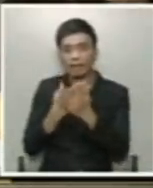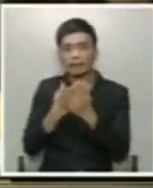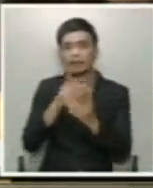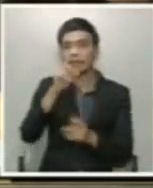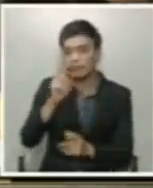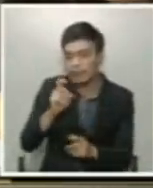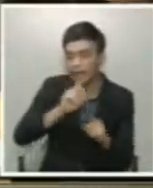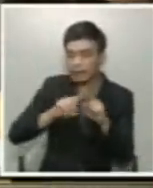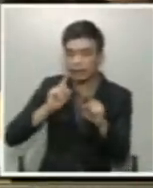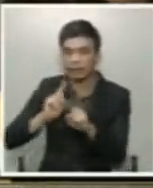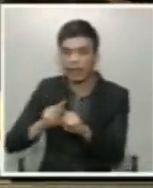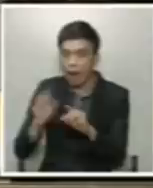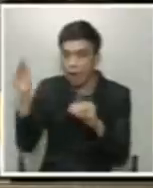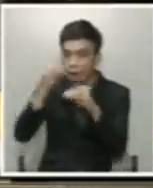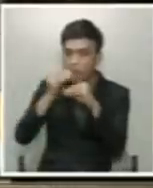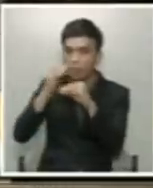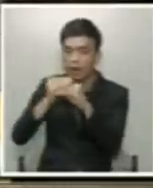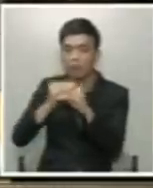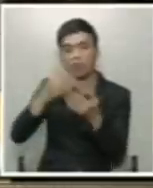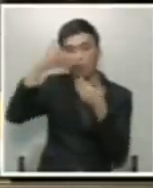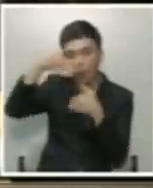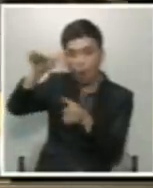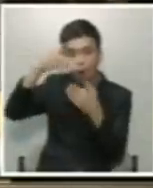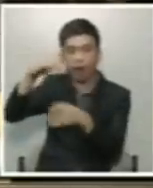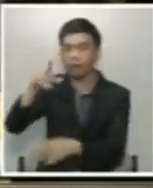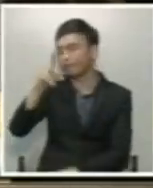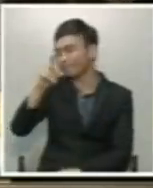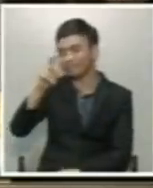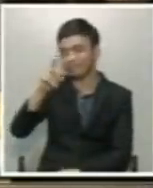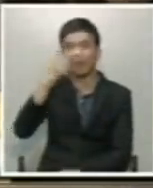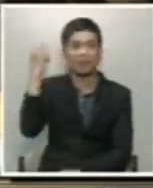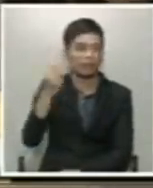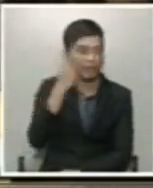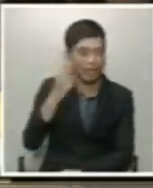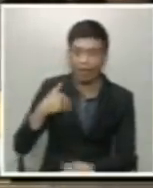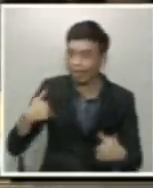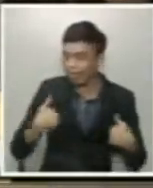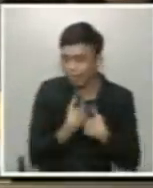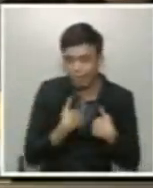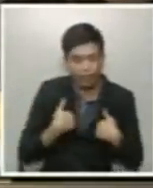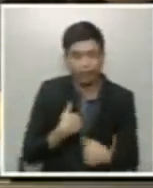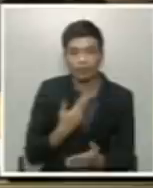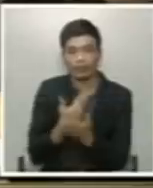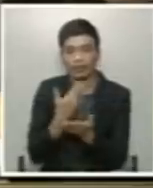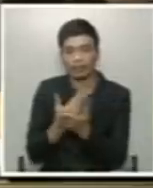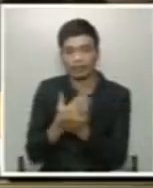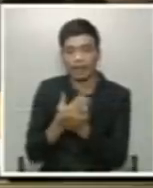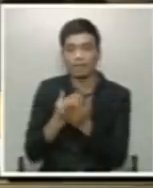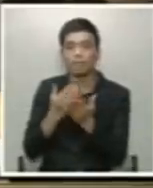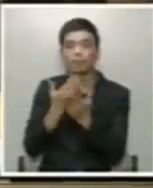ตัวส่งออกไม่ต้องพูดถึงครับท่องเที่ยวก็เหนื่อยจากค่าเงินบาทที่เพิ่มสู